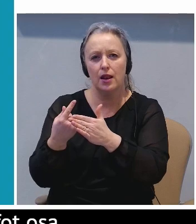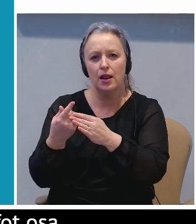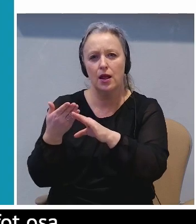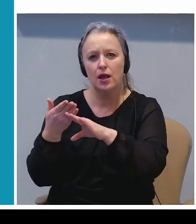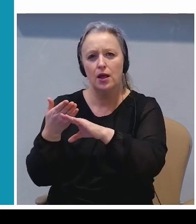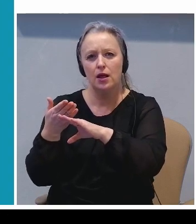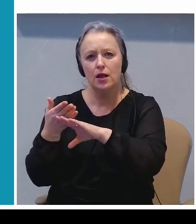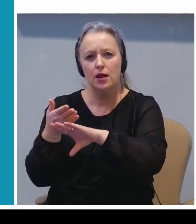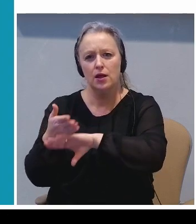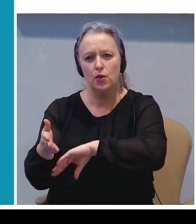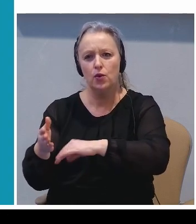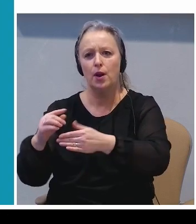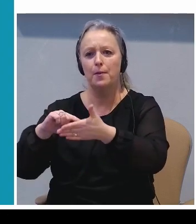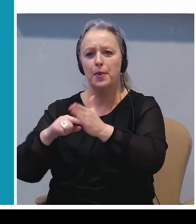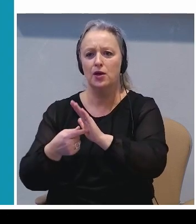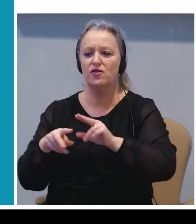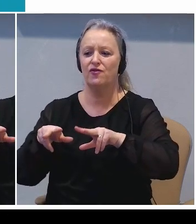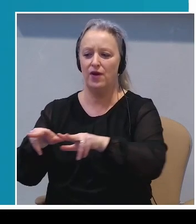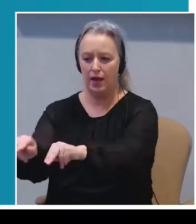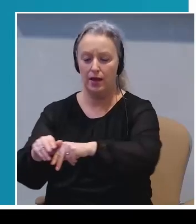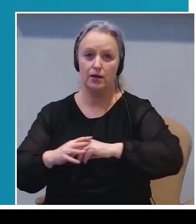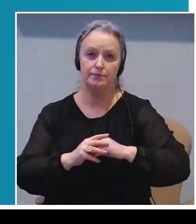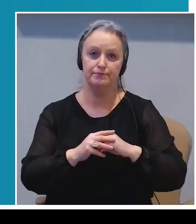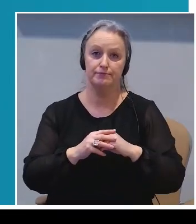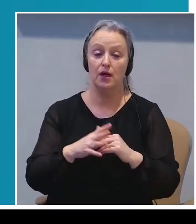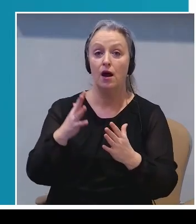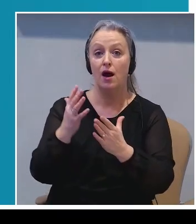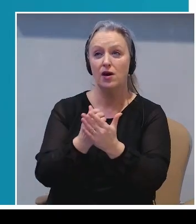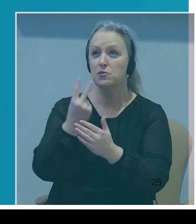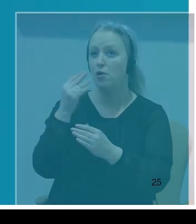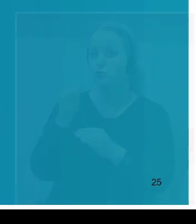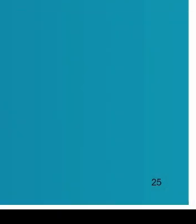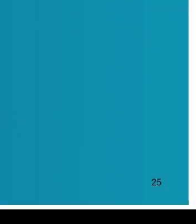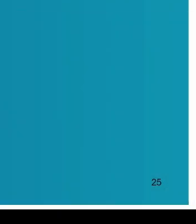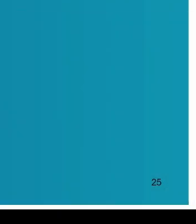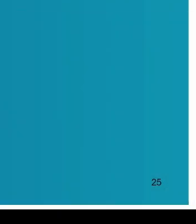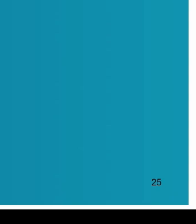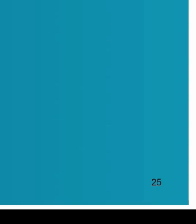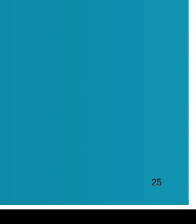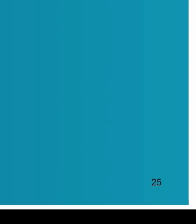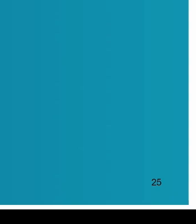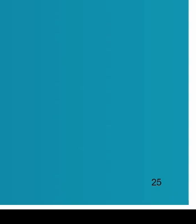Me alustasime sellist geeniteraapiat 2000. aastate alguses.